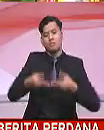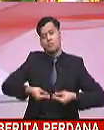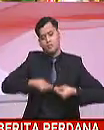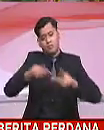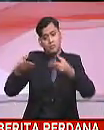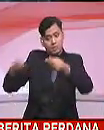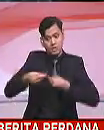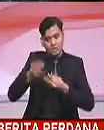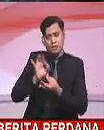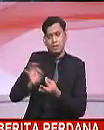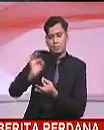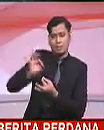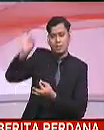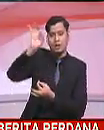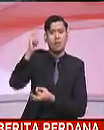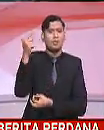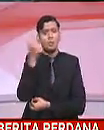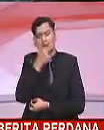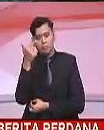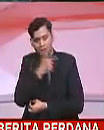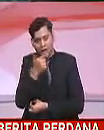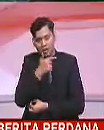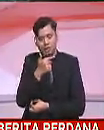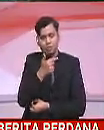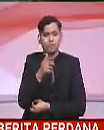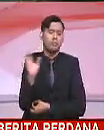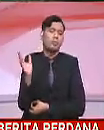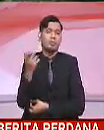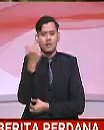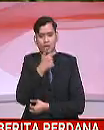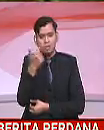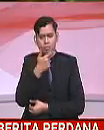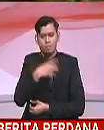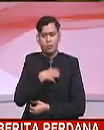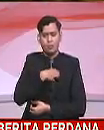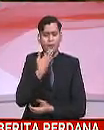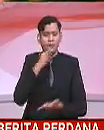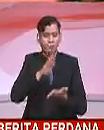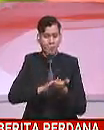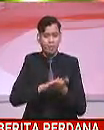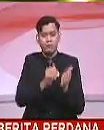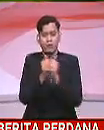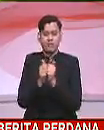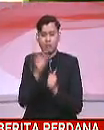antara satu sama lain, memandangkan mereka sama-sama mencari rezeki dalam industri ini.